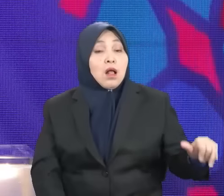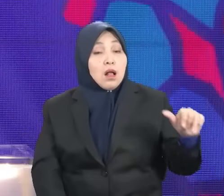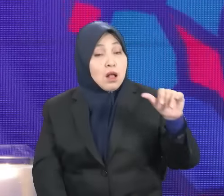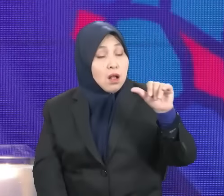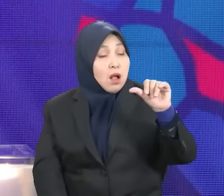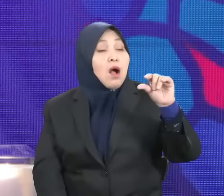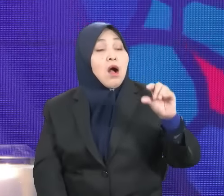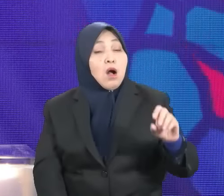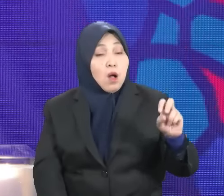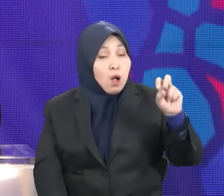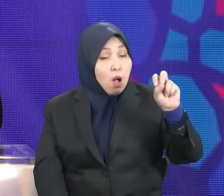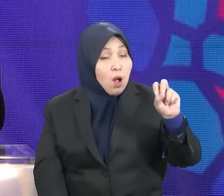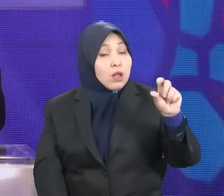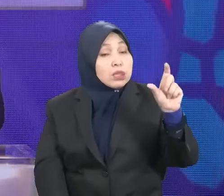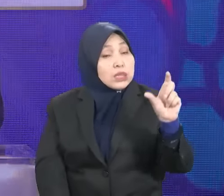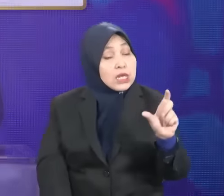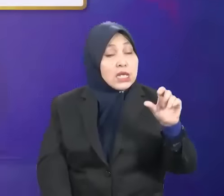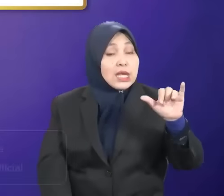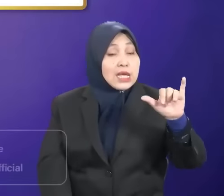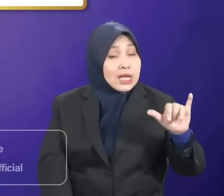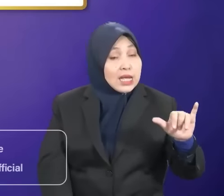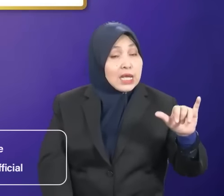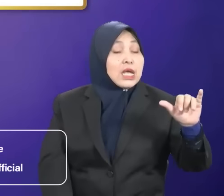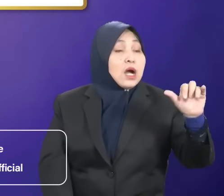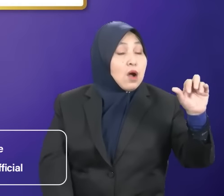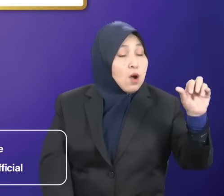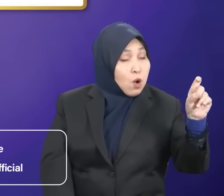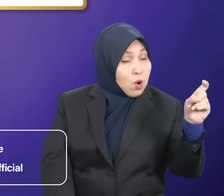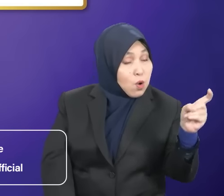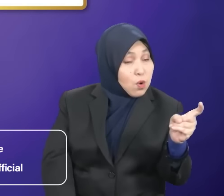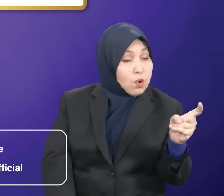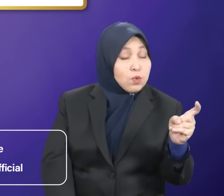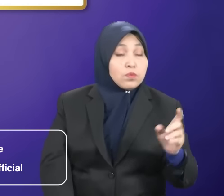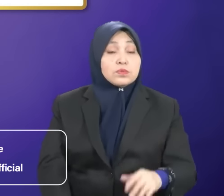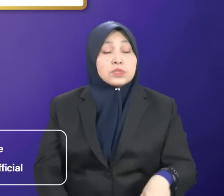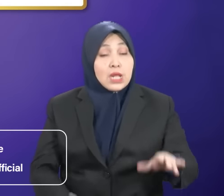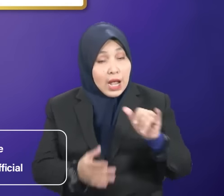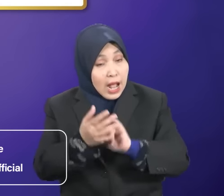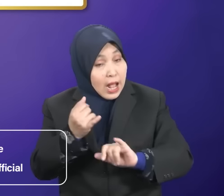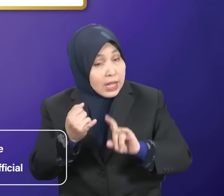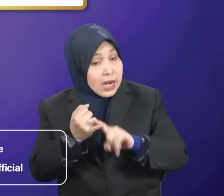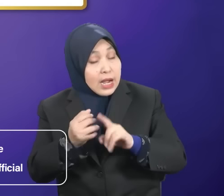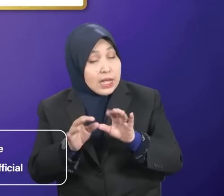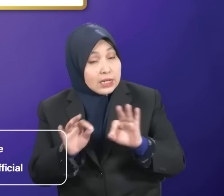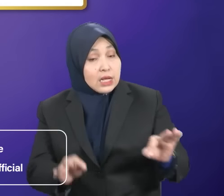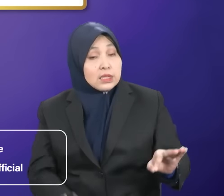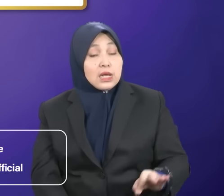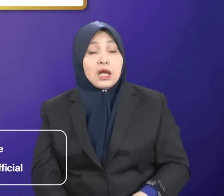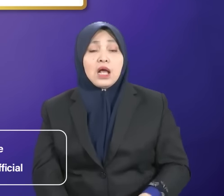qodirun Oke jemput ya akhir ayat yang ke-148 123